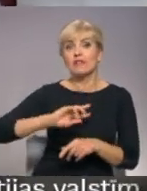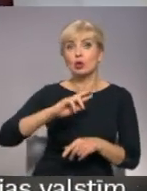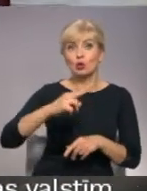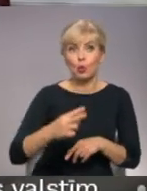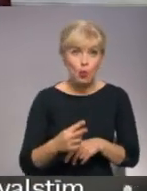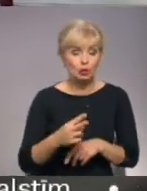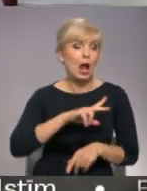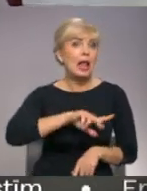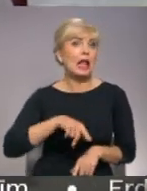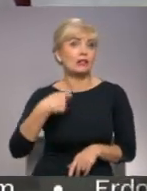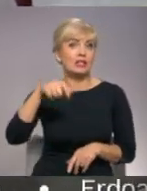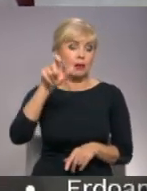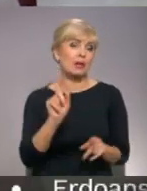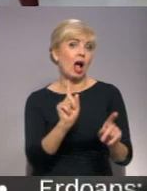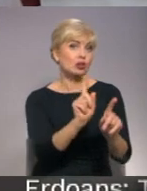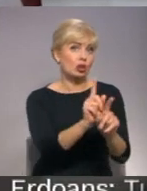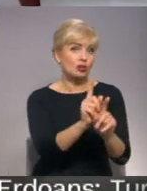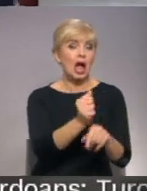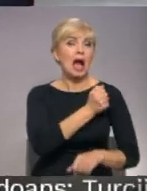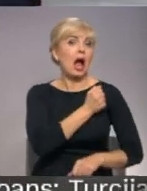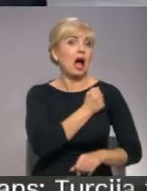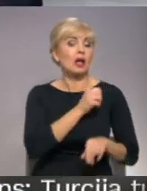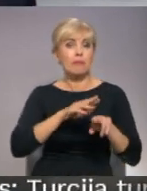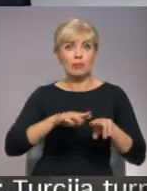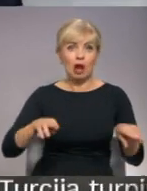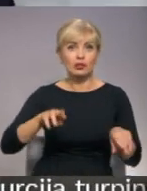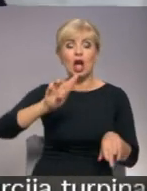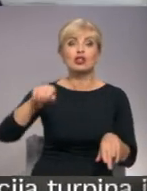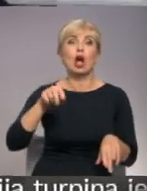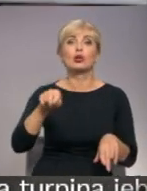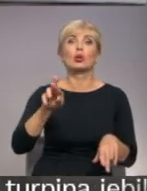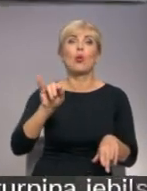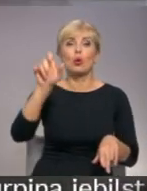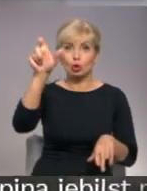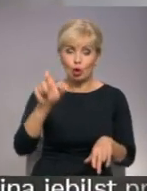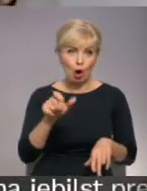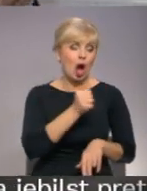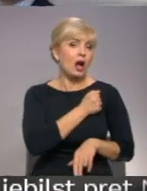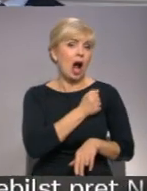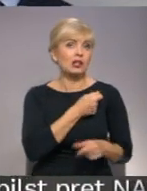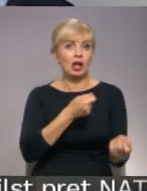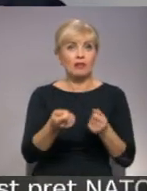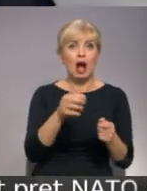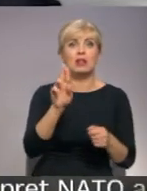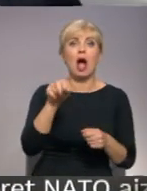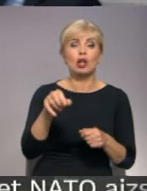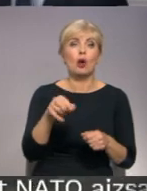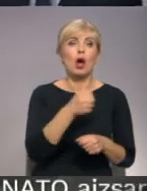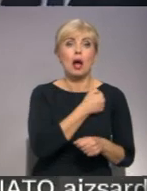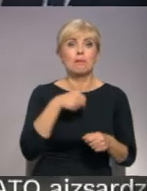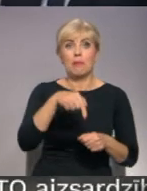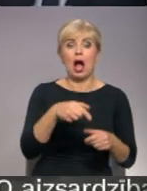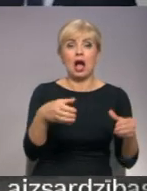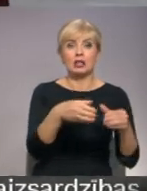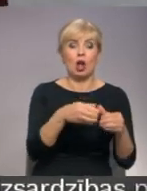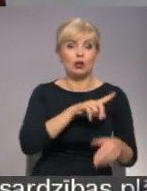otru. Latvijas prezidents tikās ar Kanādas premjeru Justinu Trudeau, jo Kanāda vada NATO bataļu Latvijā un to